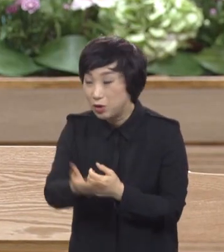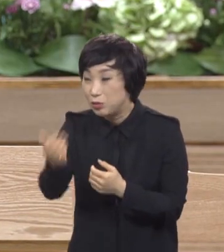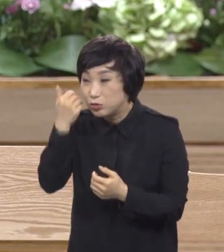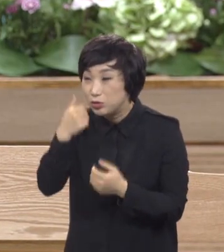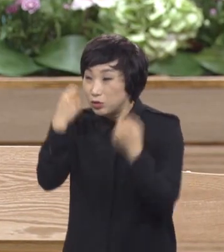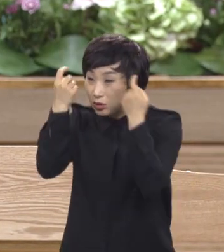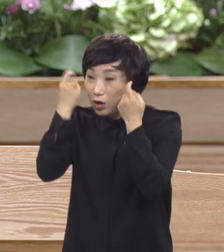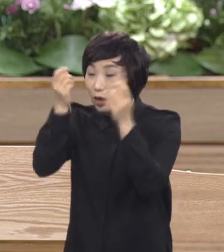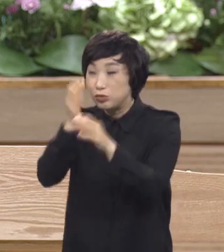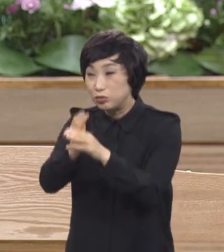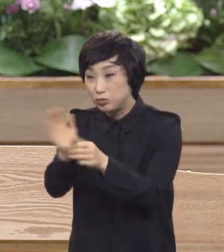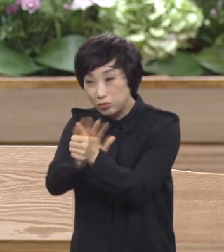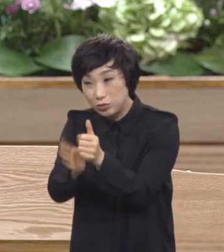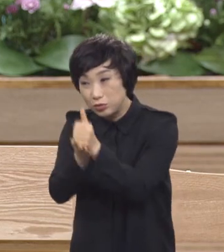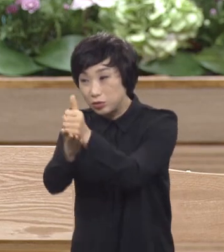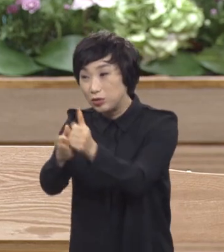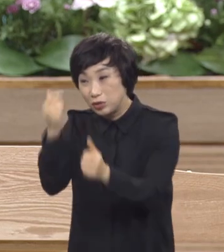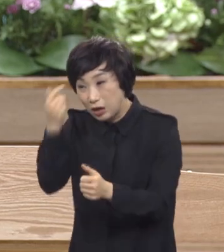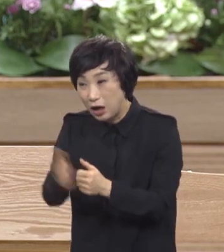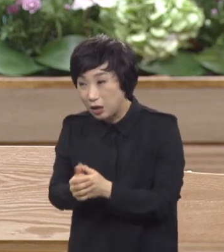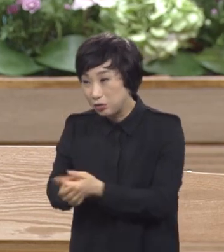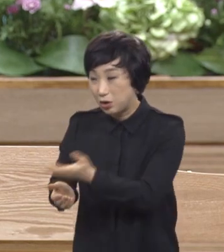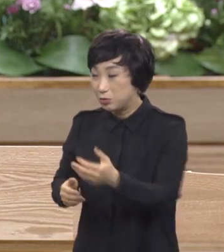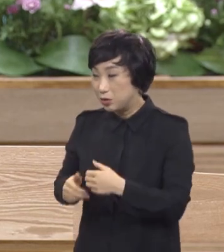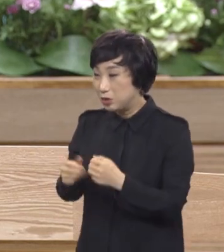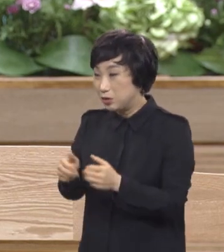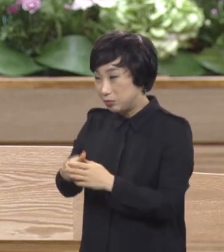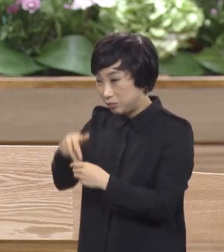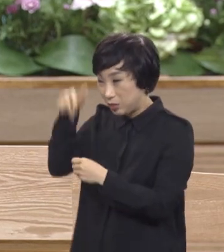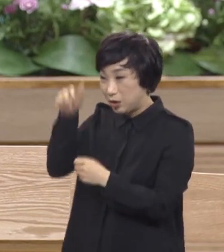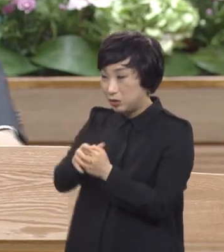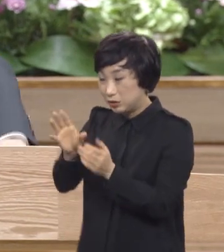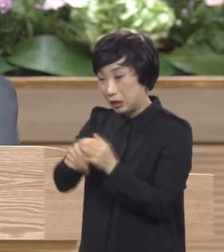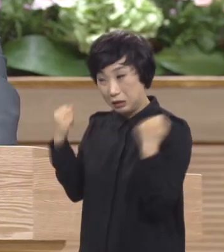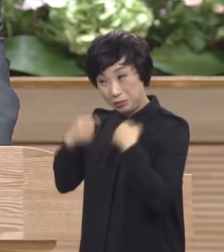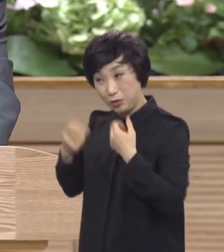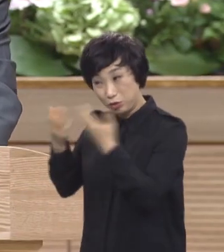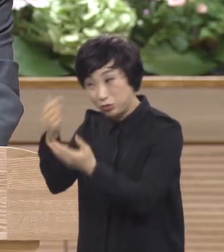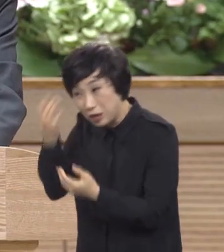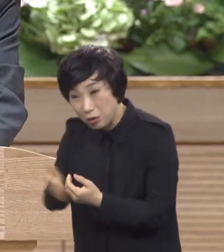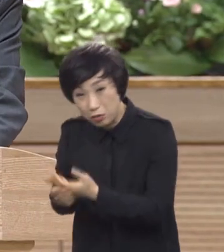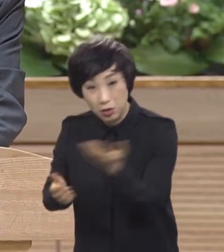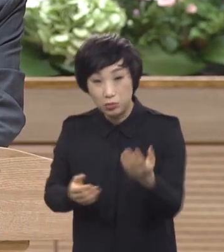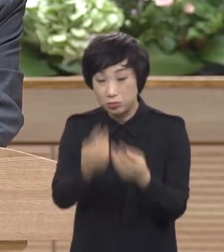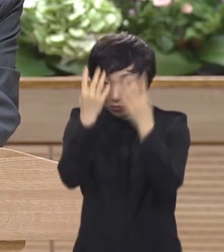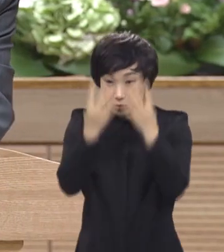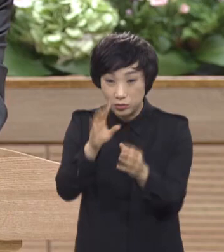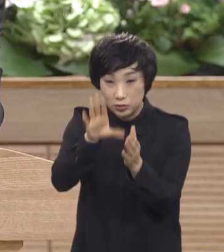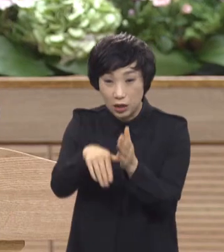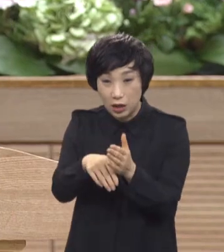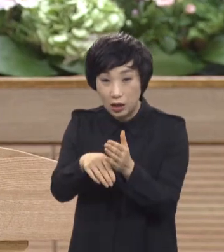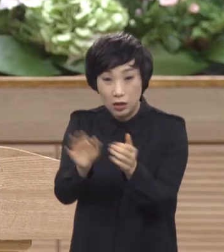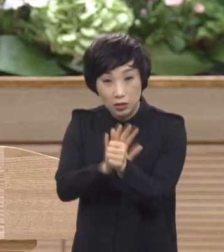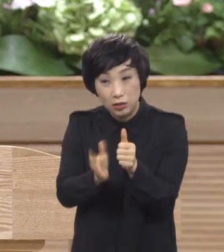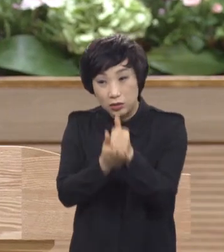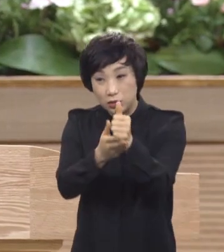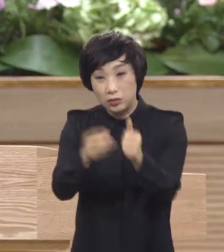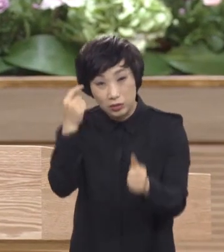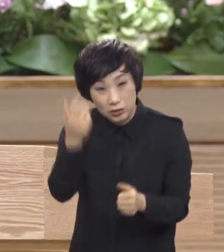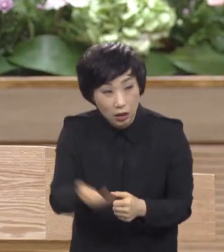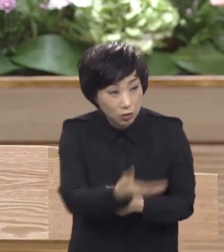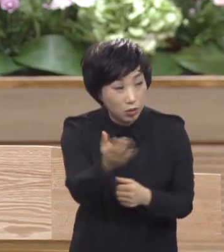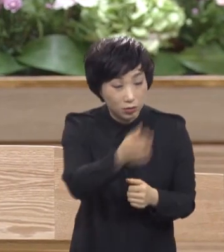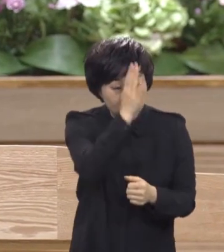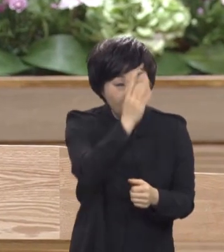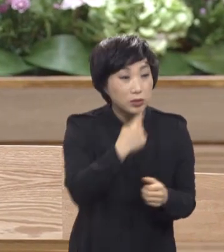돌아보게 하고 벗었을 때 입혔고 목에 갇혔을 때 돌아봤고 병